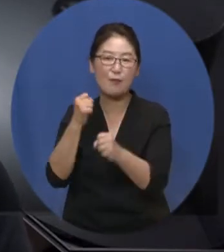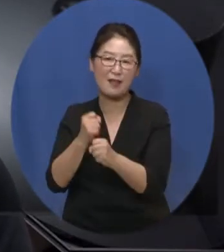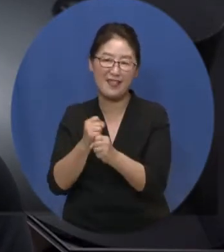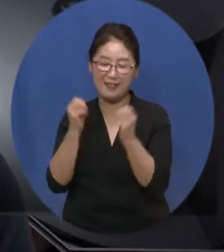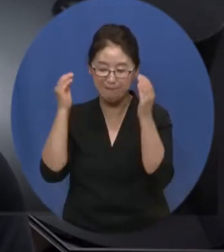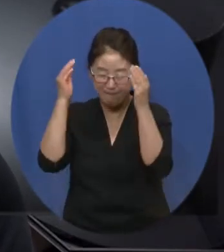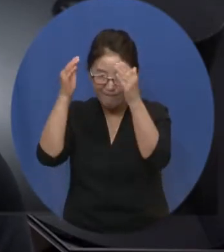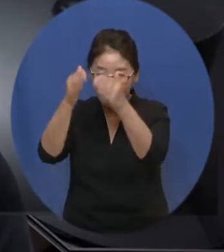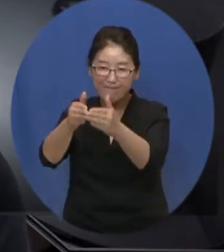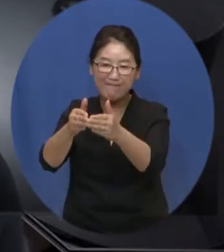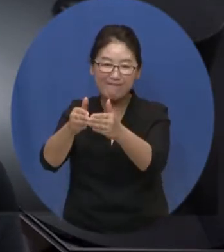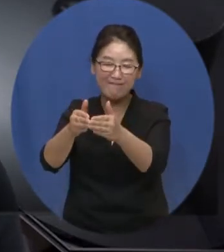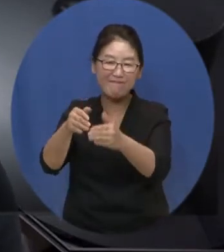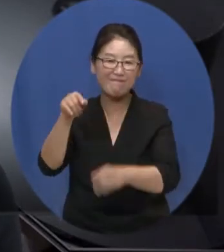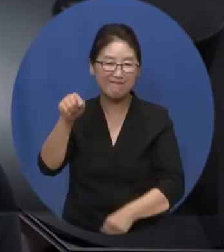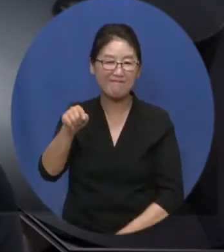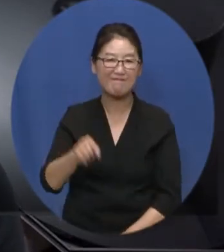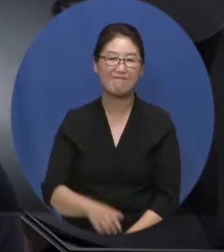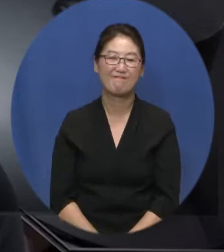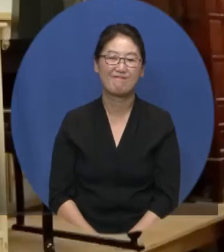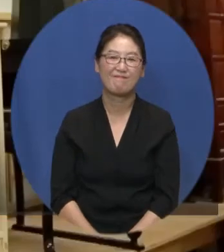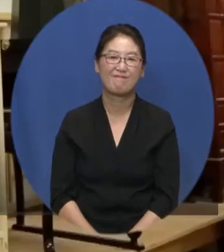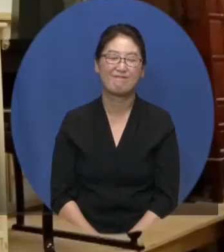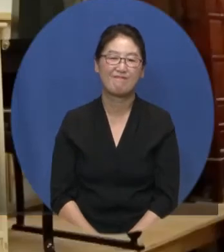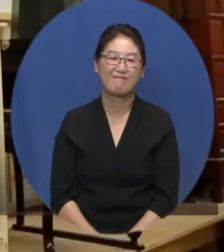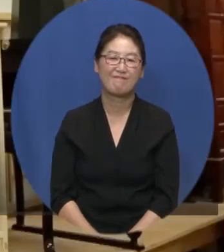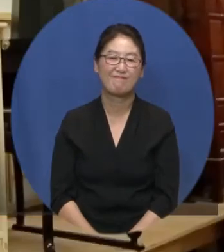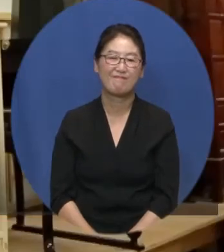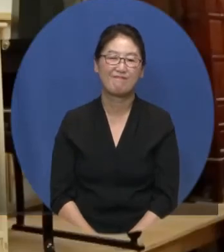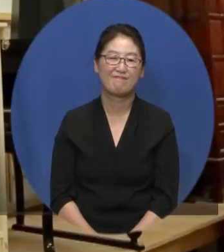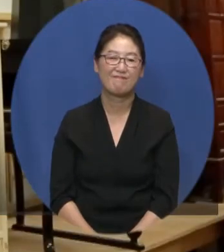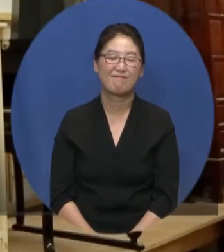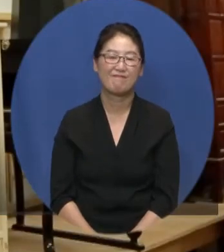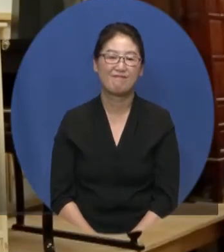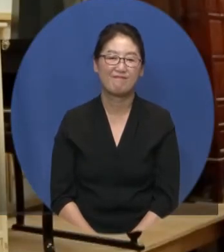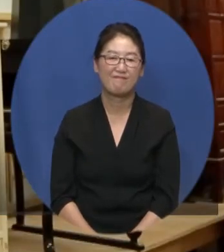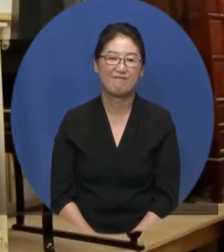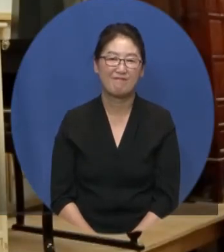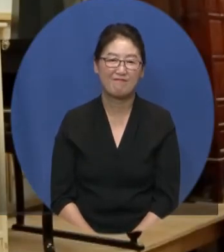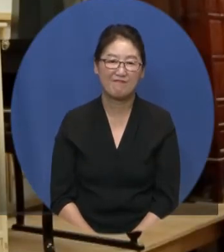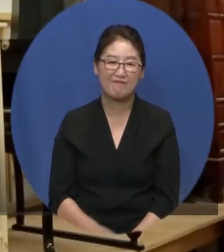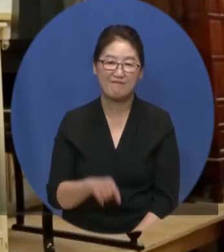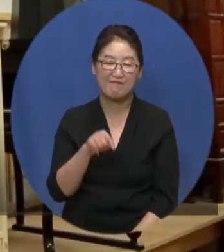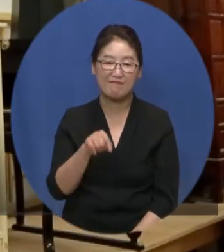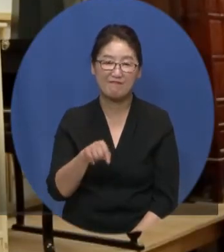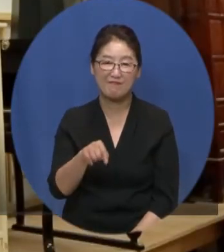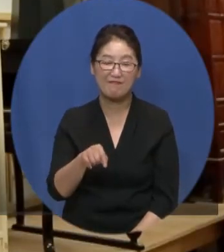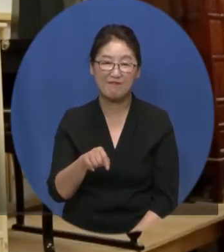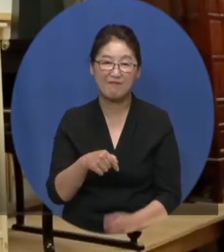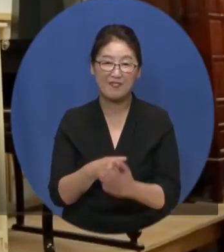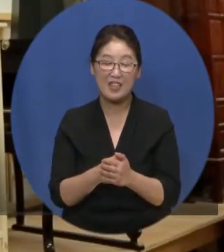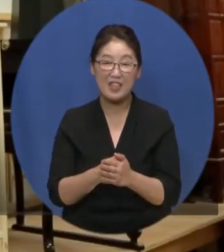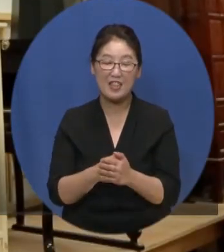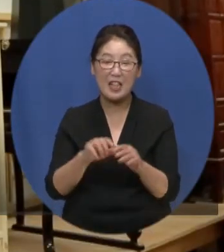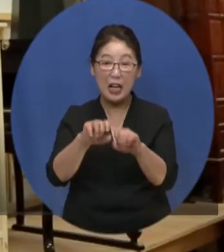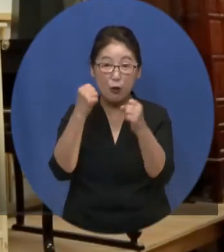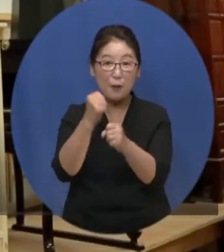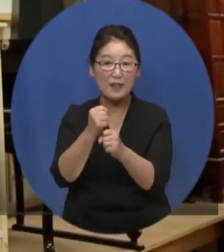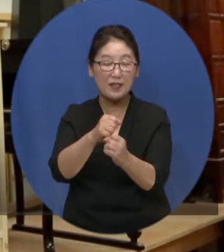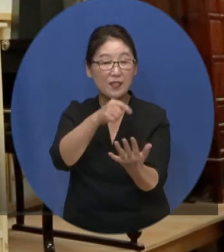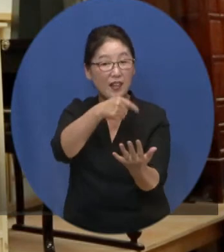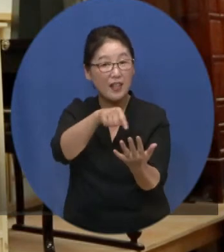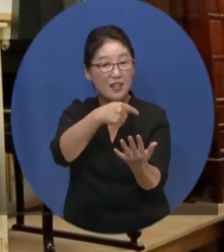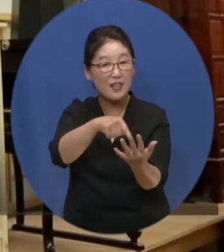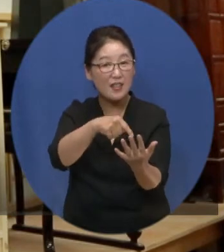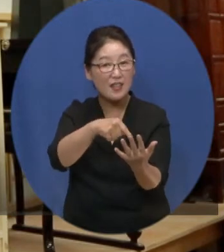거예요 제공 박 예 아 그러면 이거 세상 수업이 이루어 졌나요 왜 어떤 소관